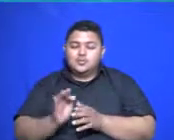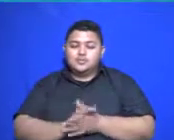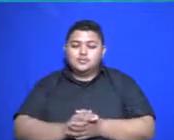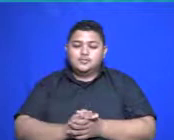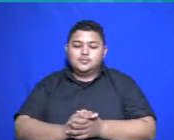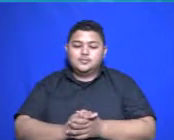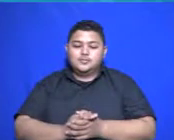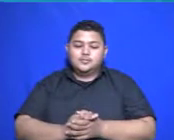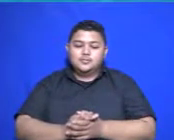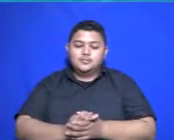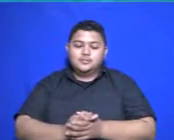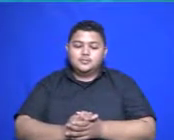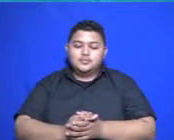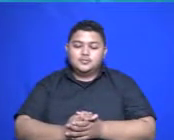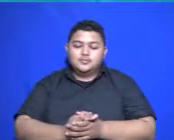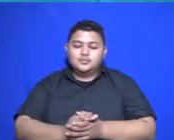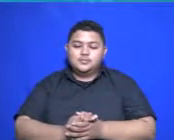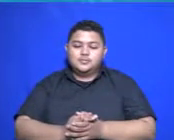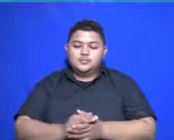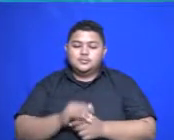Dan untuk